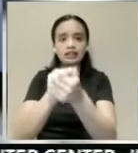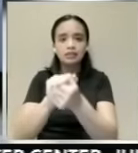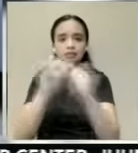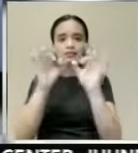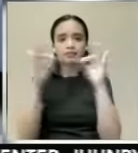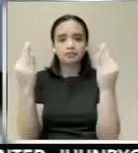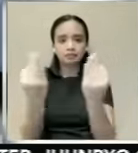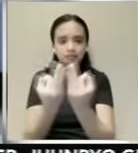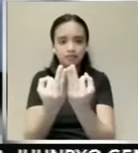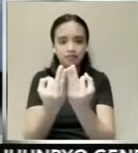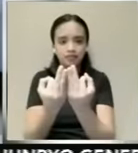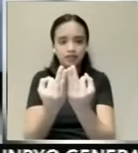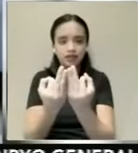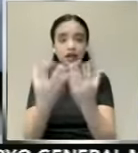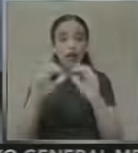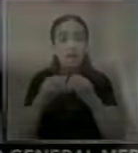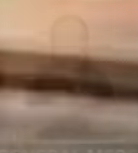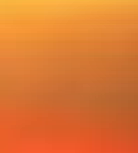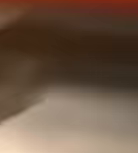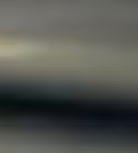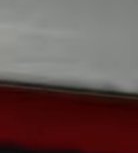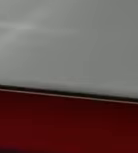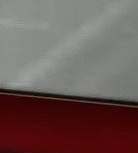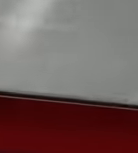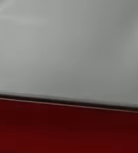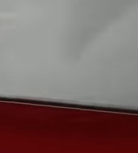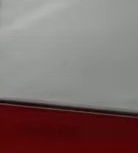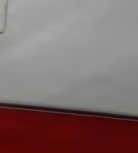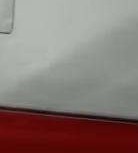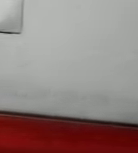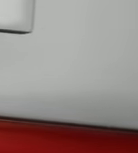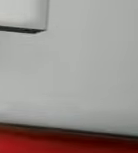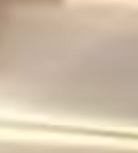ng isang programa. At nakatutok live si Salima.